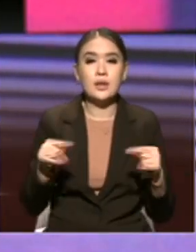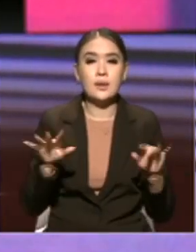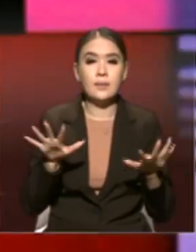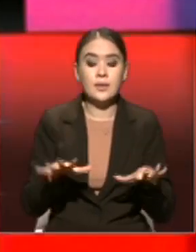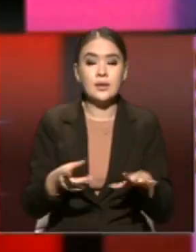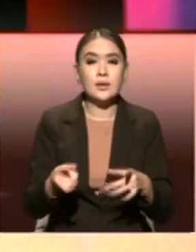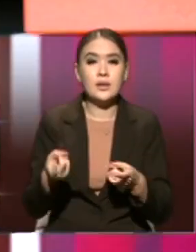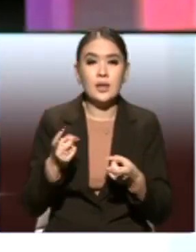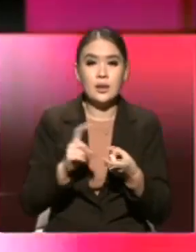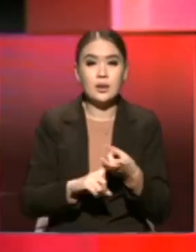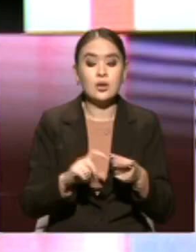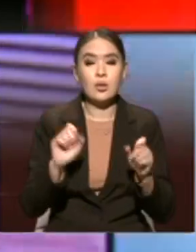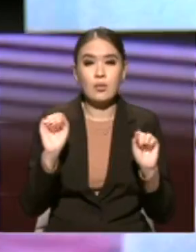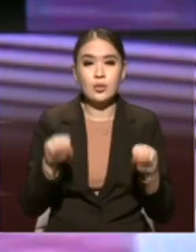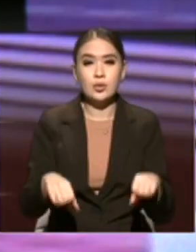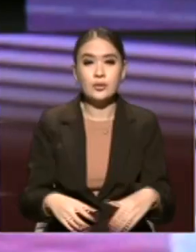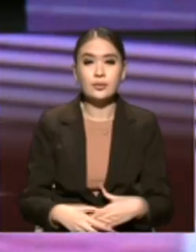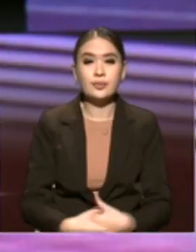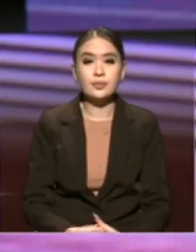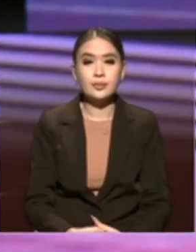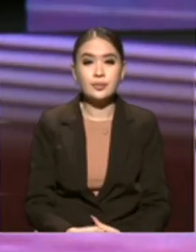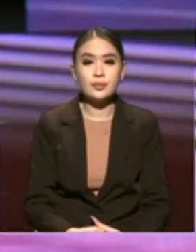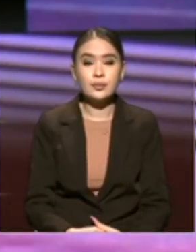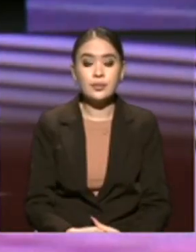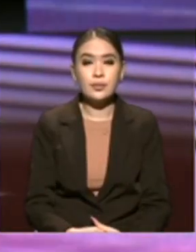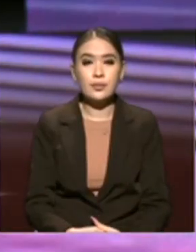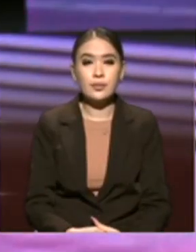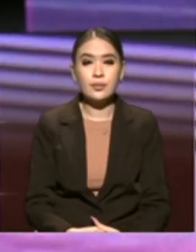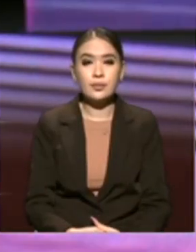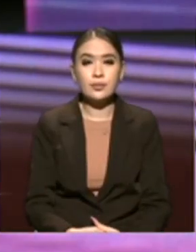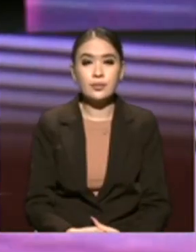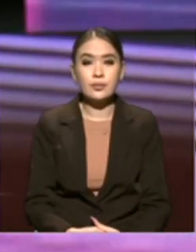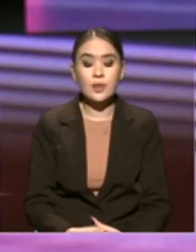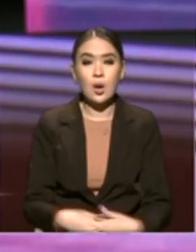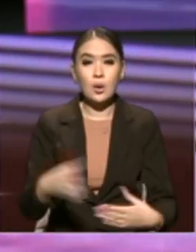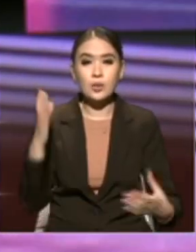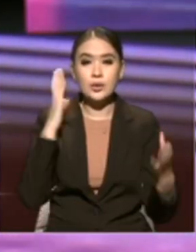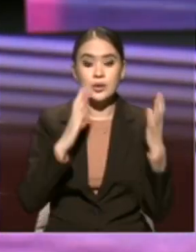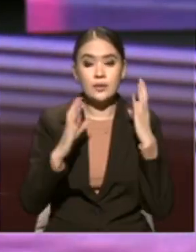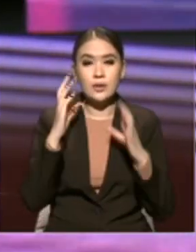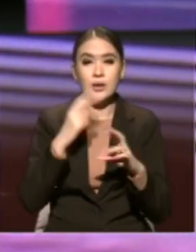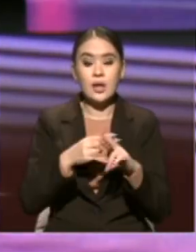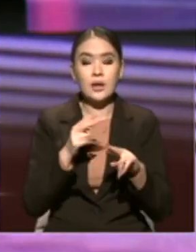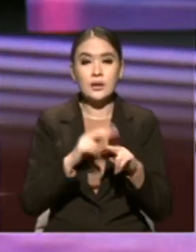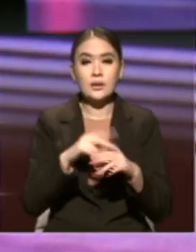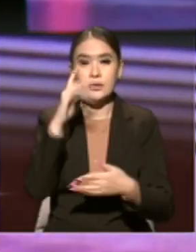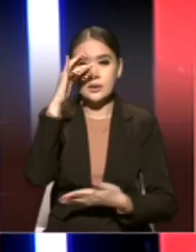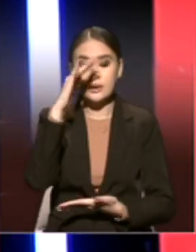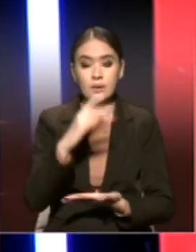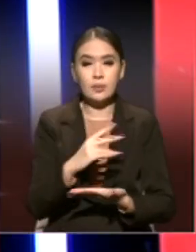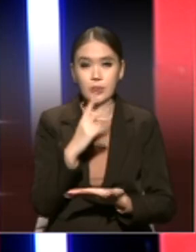сәйкес оның түсуге мүмкіндігі бар. Енді университеттердің тізімін шығарсаңыздар.